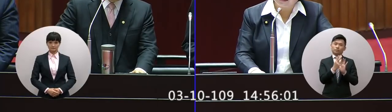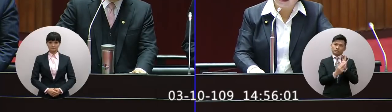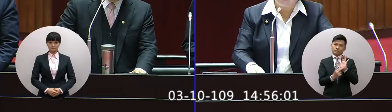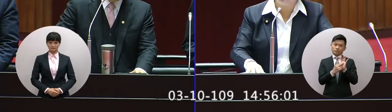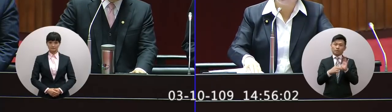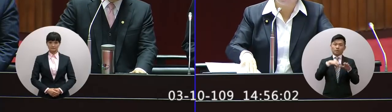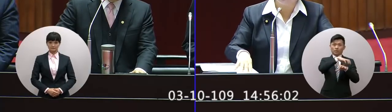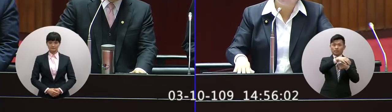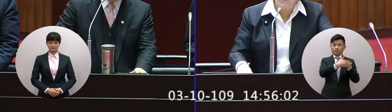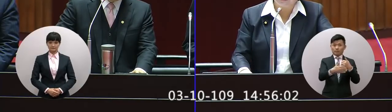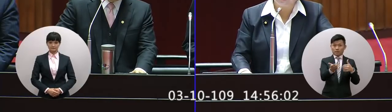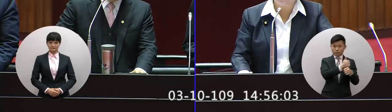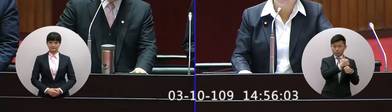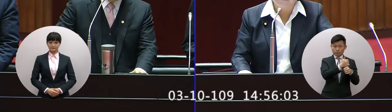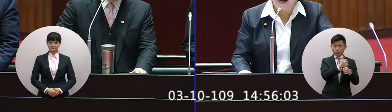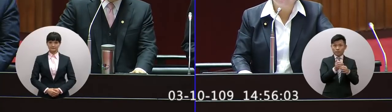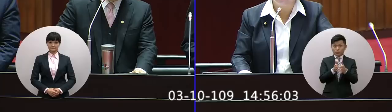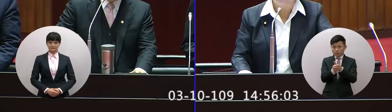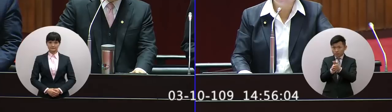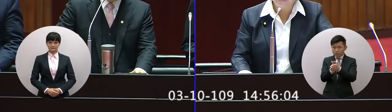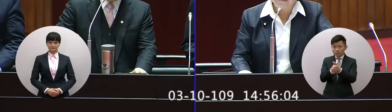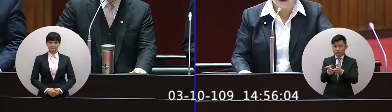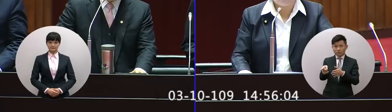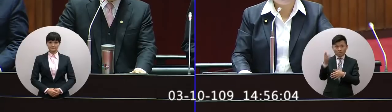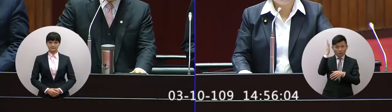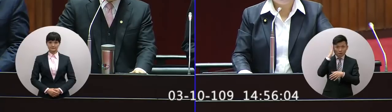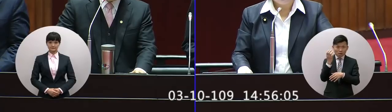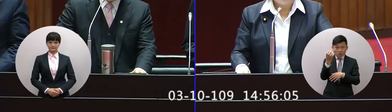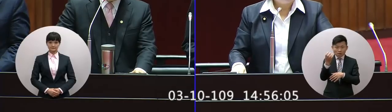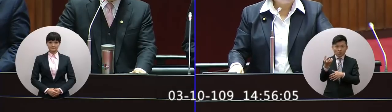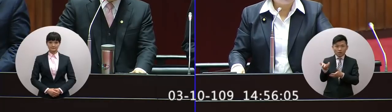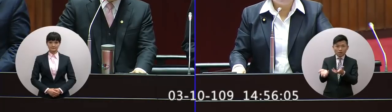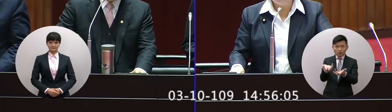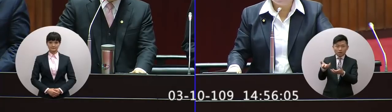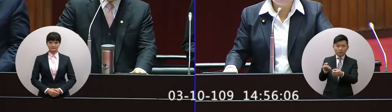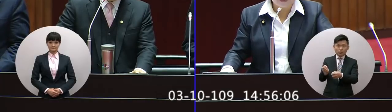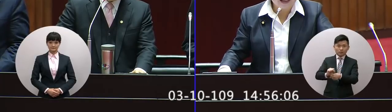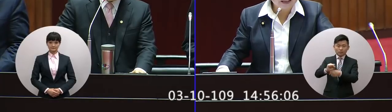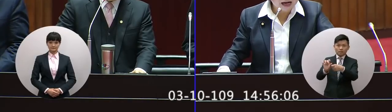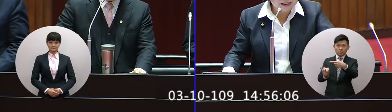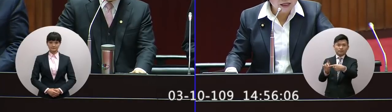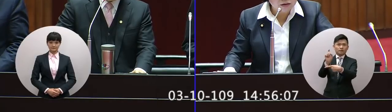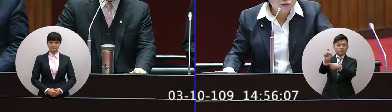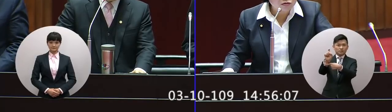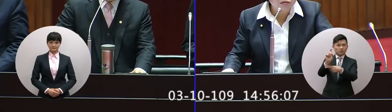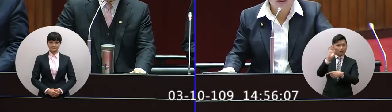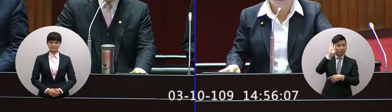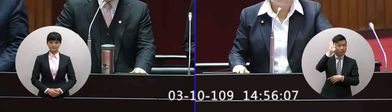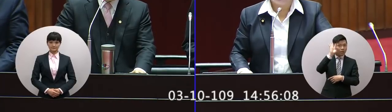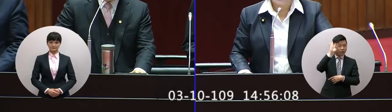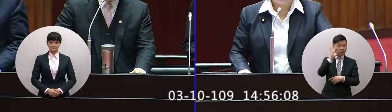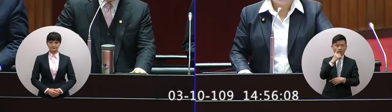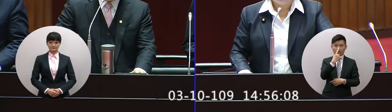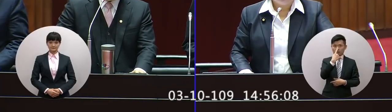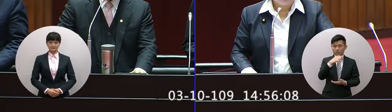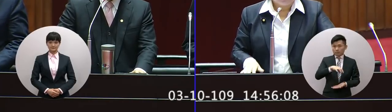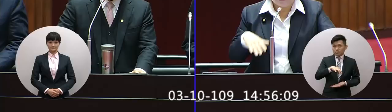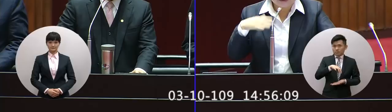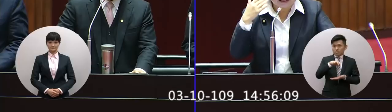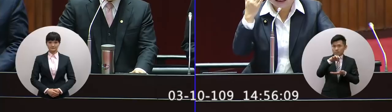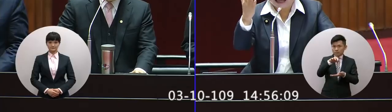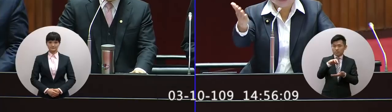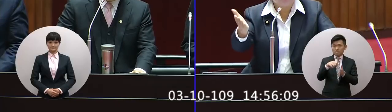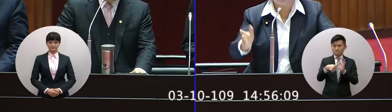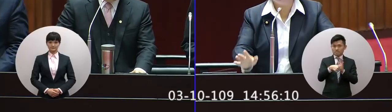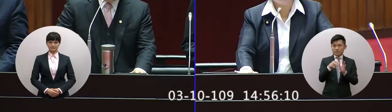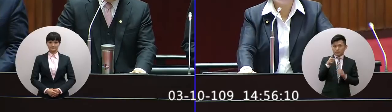保署竟然要求要提升10%的声明，所以我用了非常严肃的